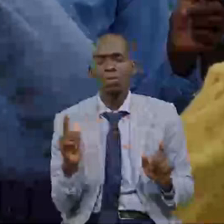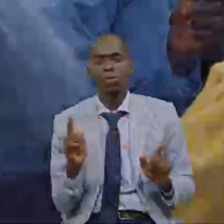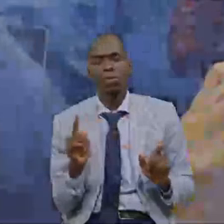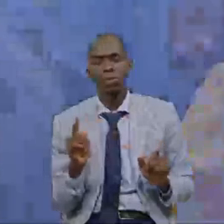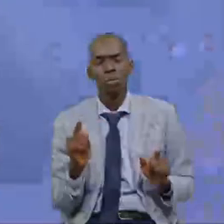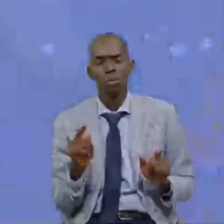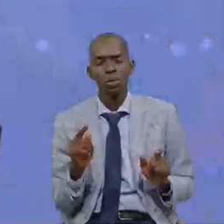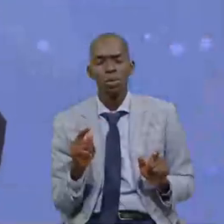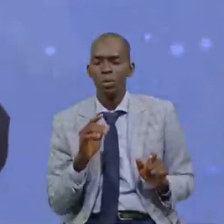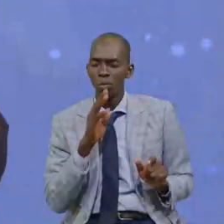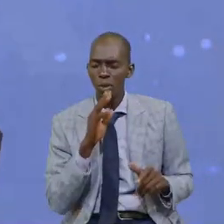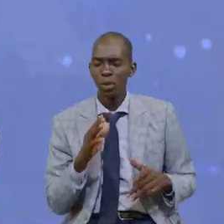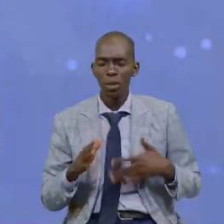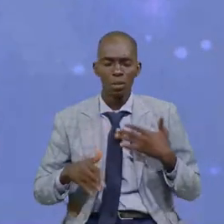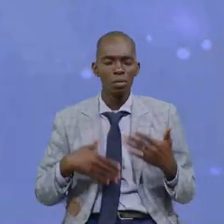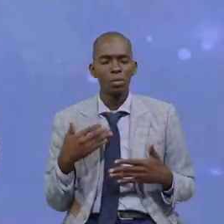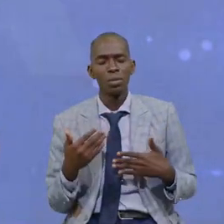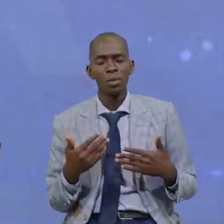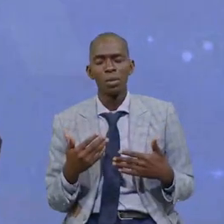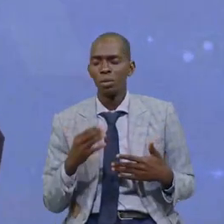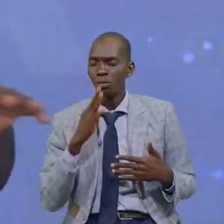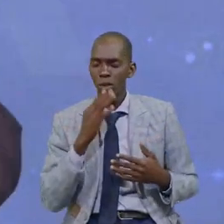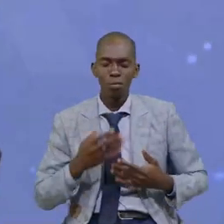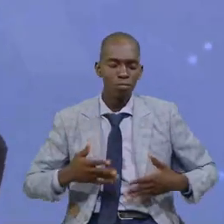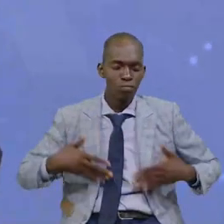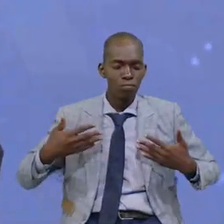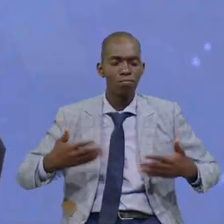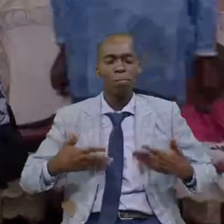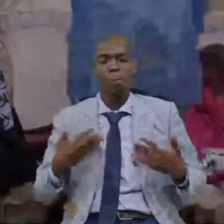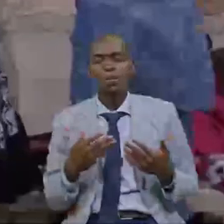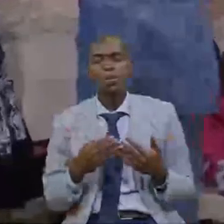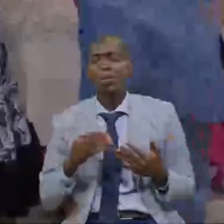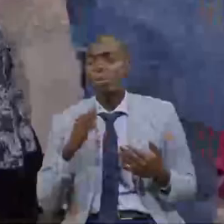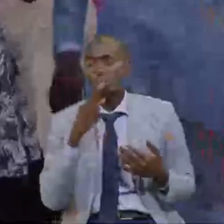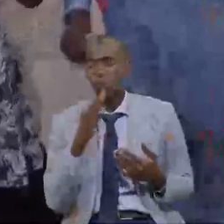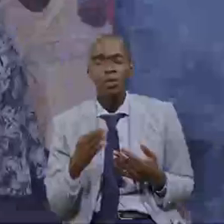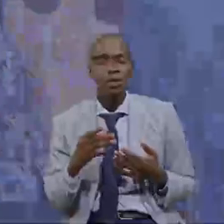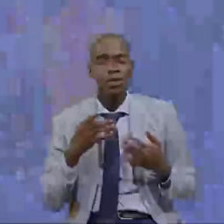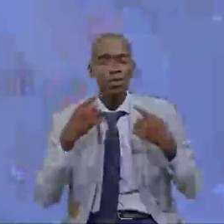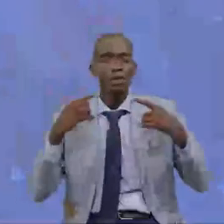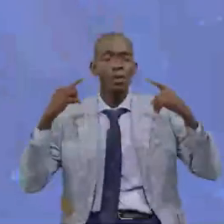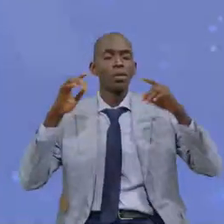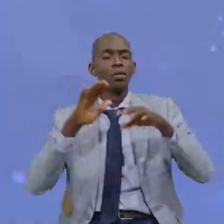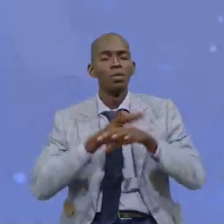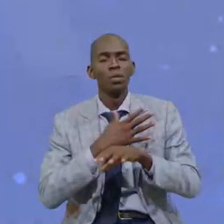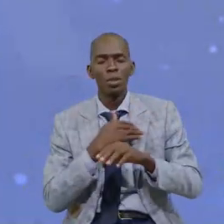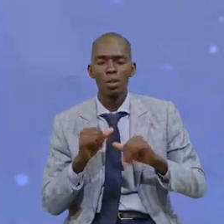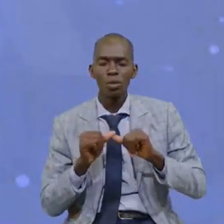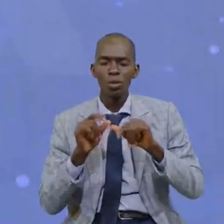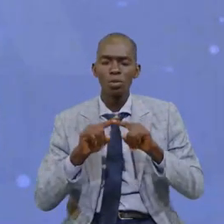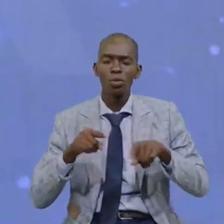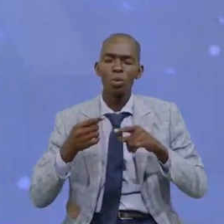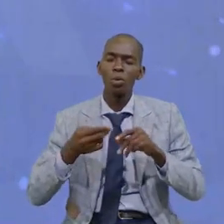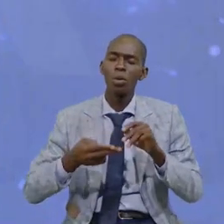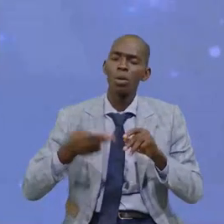libération. Sois heureux, sois joyeux. Va réussir et continue